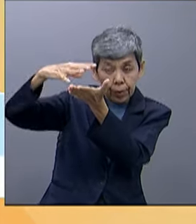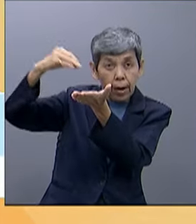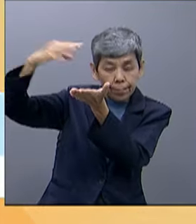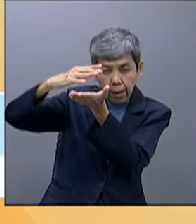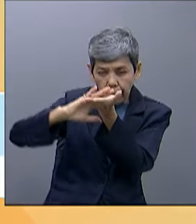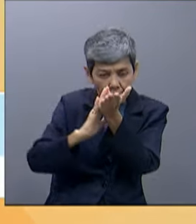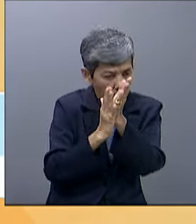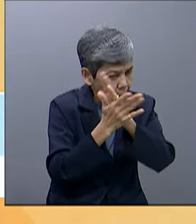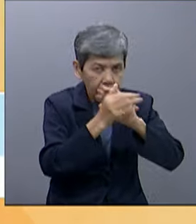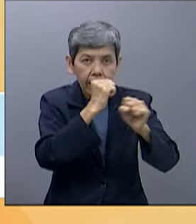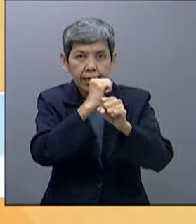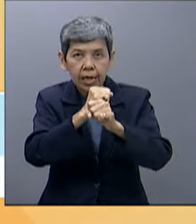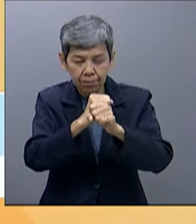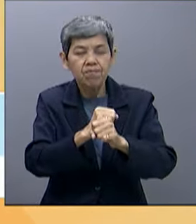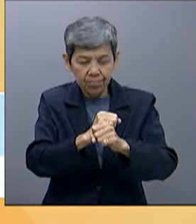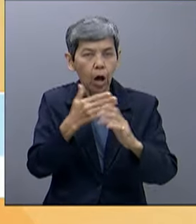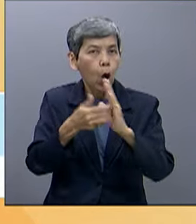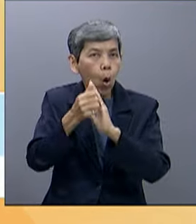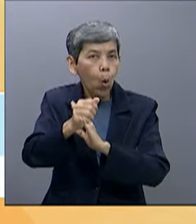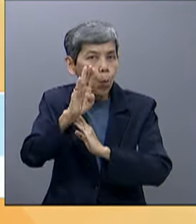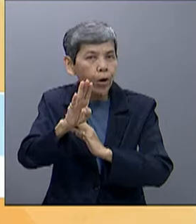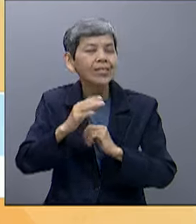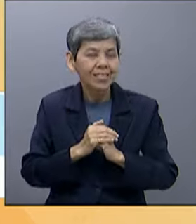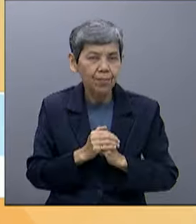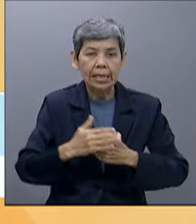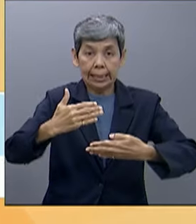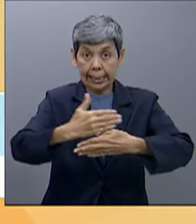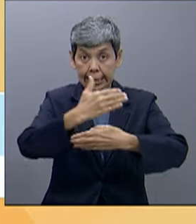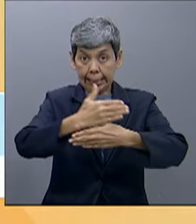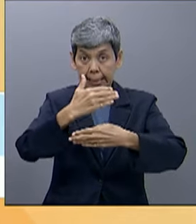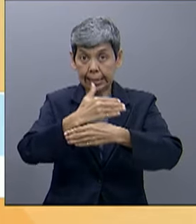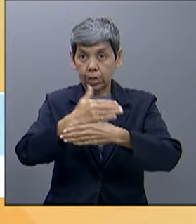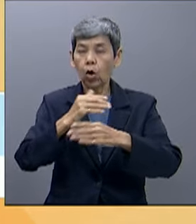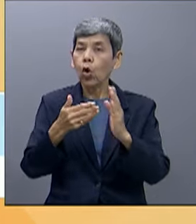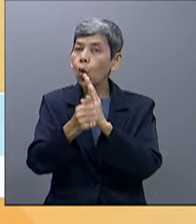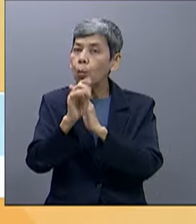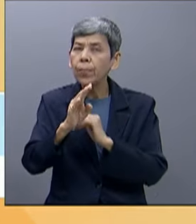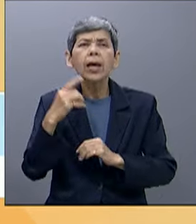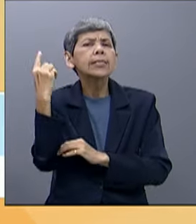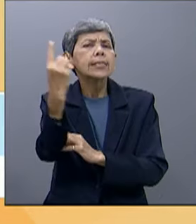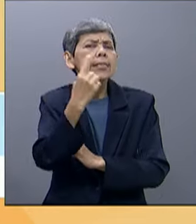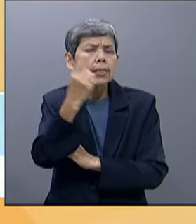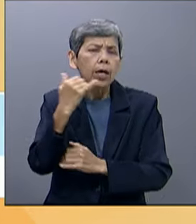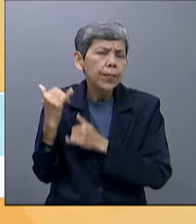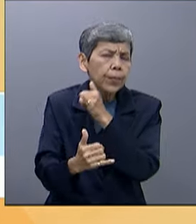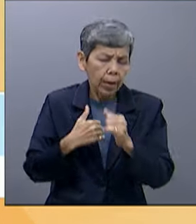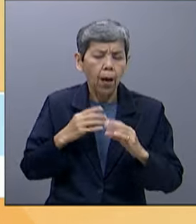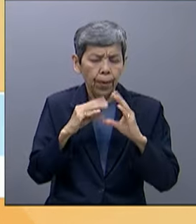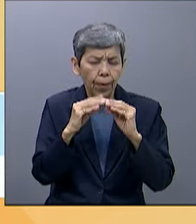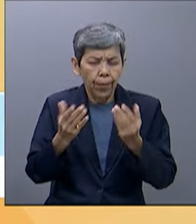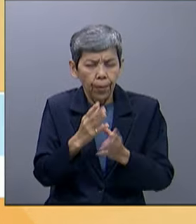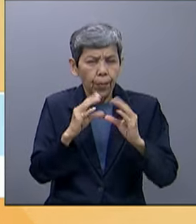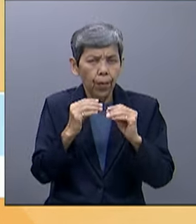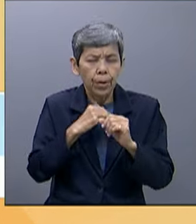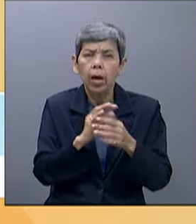แห่งเดียวและแห่งแรกในโลกที่ใหญ่ที่สุดนะครับที่เขื่อนสิรินธรนะครับสำหรับแผนการรองรับนักท่องเที่ยวนะครับเราได้มีการประชุมนะครับกับท